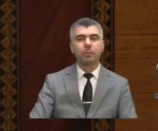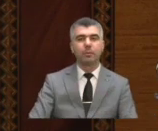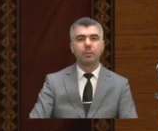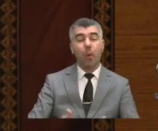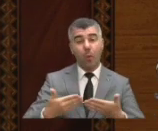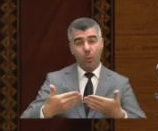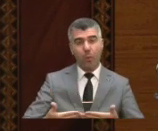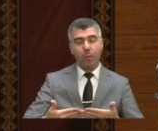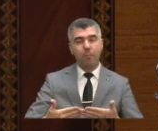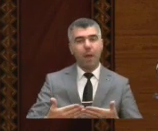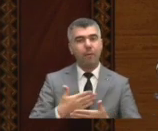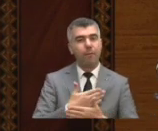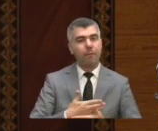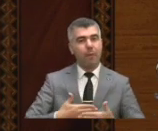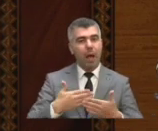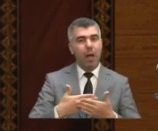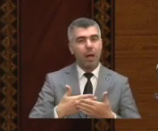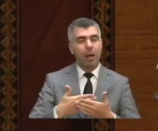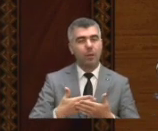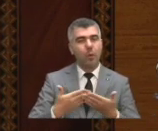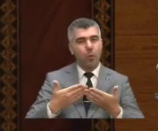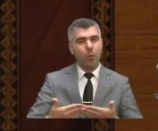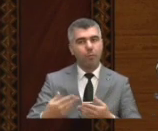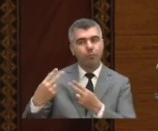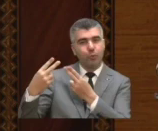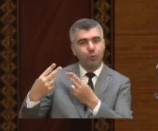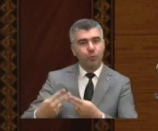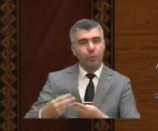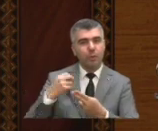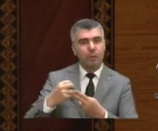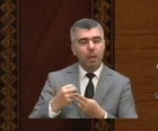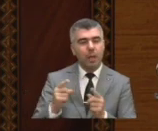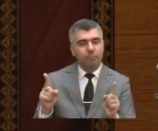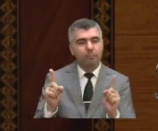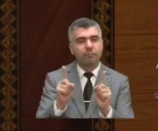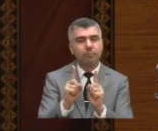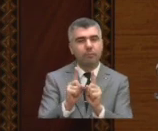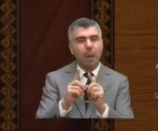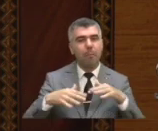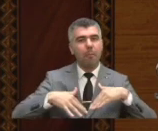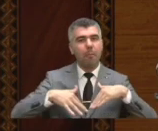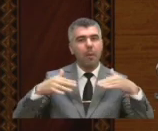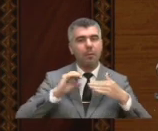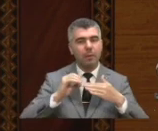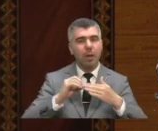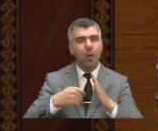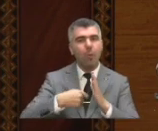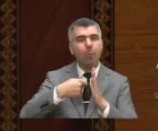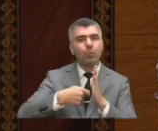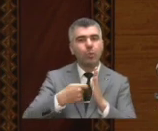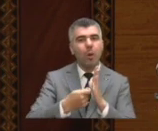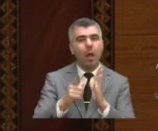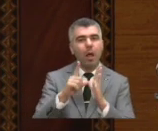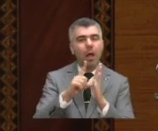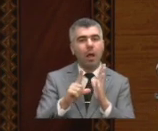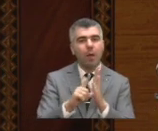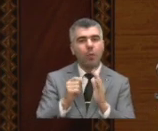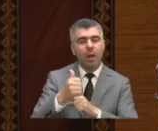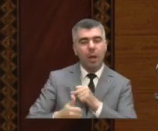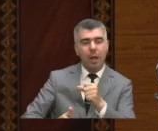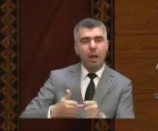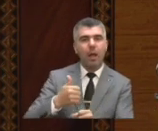ان اتقدم امام مجلسكم الموقرين لبسط الخطوط العريضه لمشروع القانون الماليه